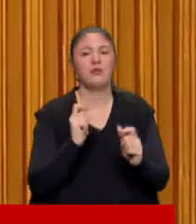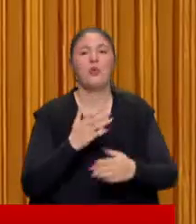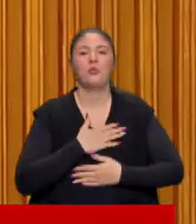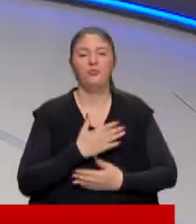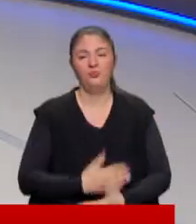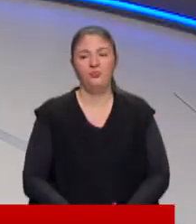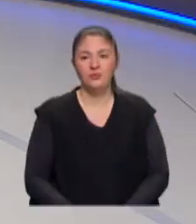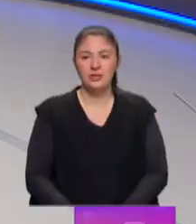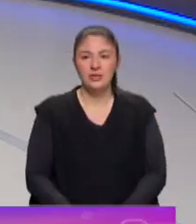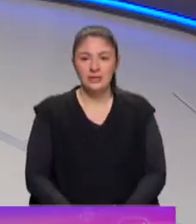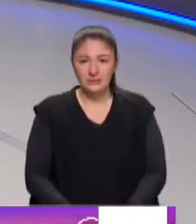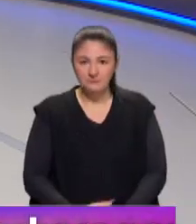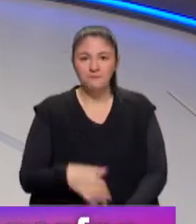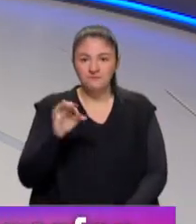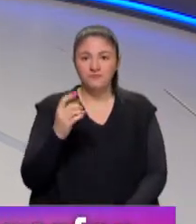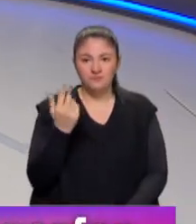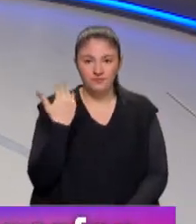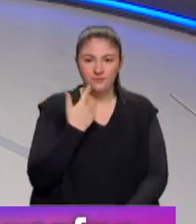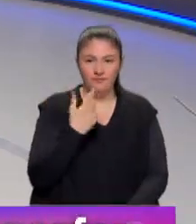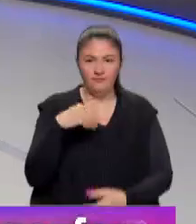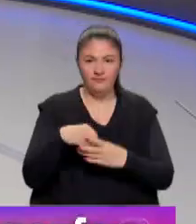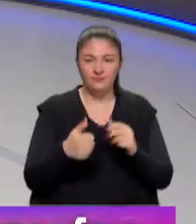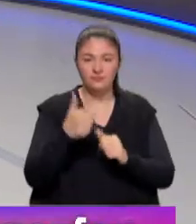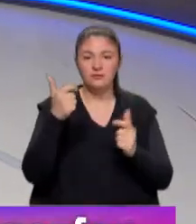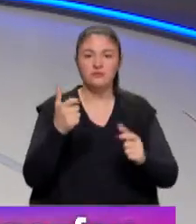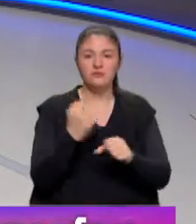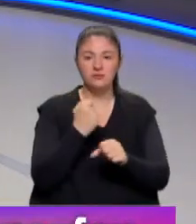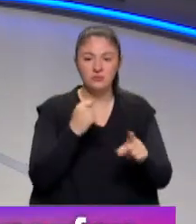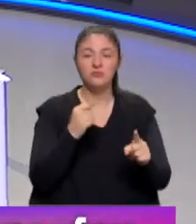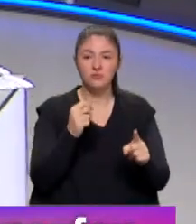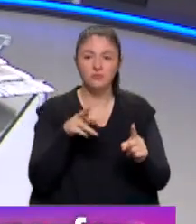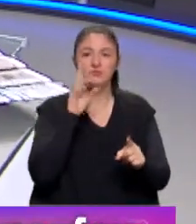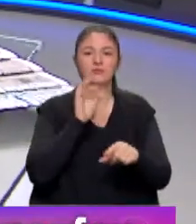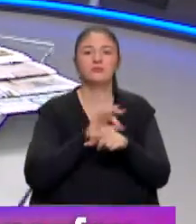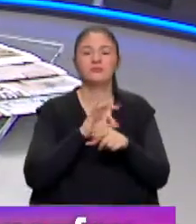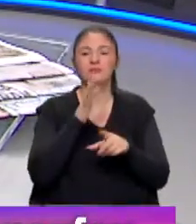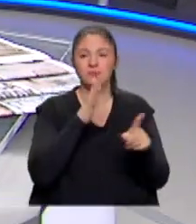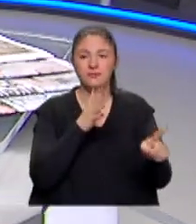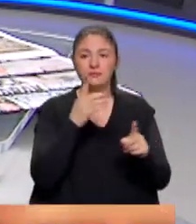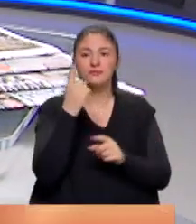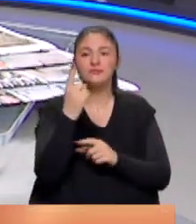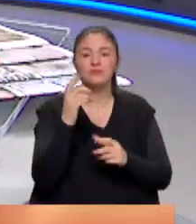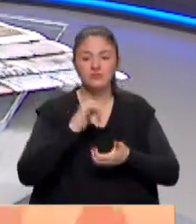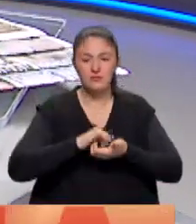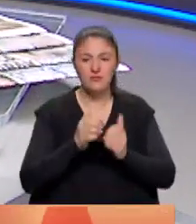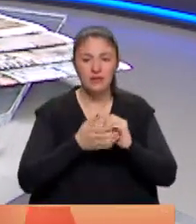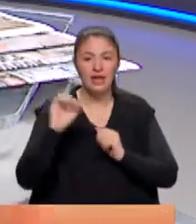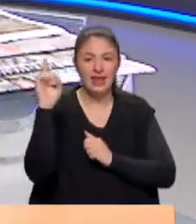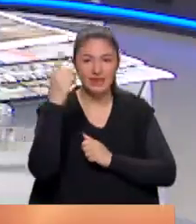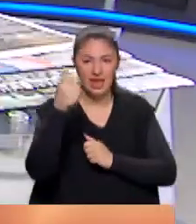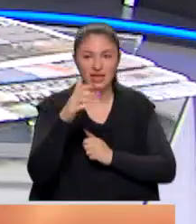ediyorum. Şimdi az önce söylemiştik İçişleri Bakanı Ali Yerlikaya ve son dakika bilgisi bir çete lideri